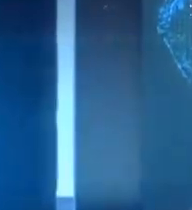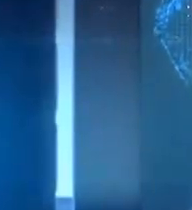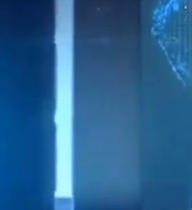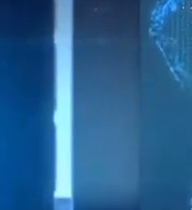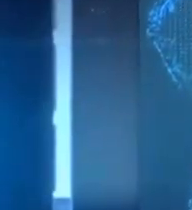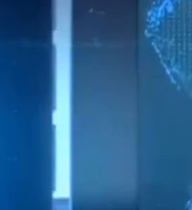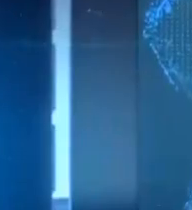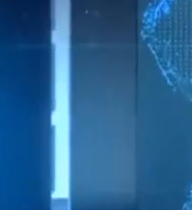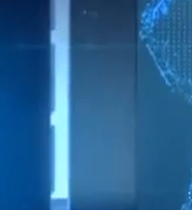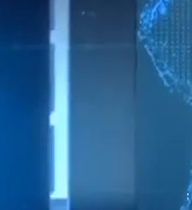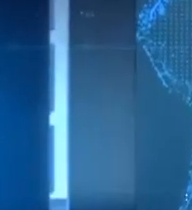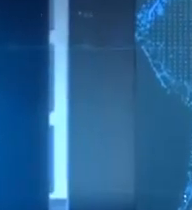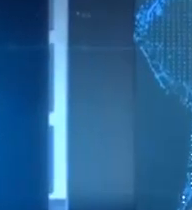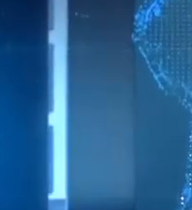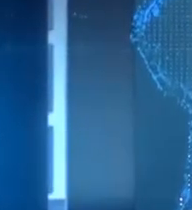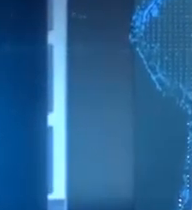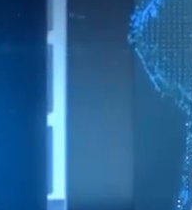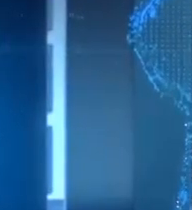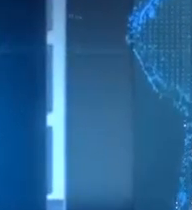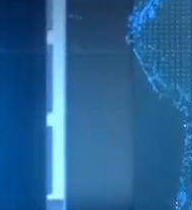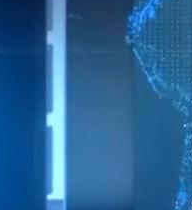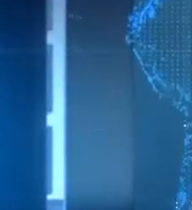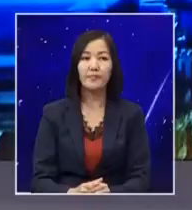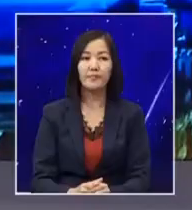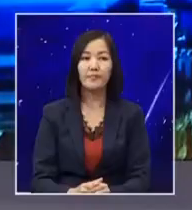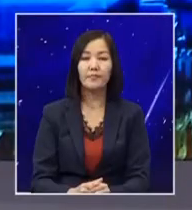Медет Жұмабай, Жайық Құрманбаев, Жетісу телеарнасы.